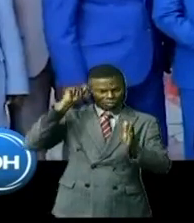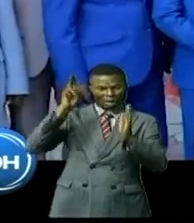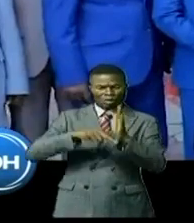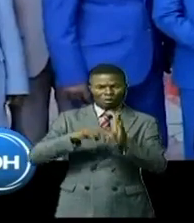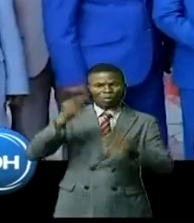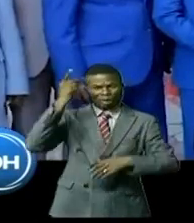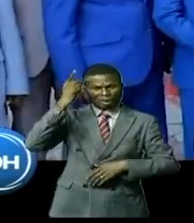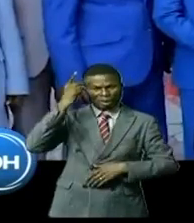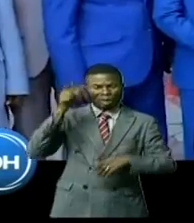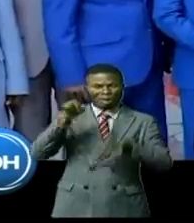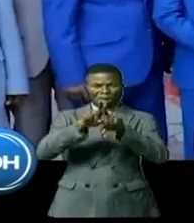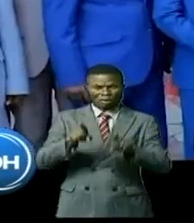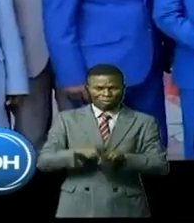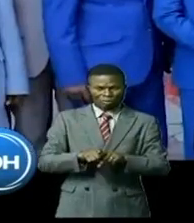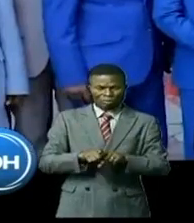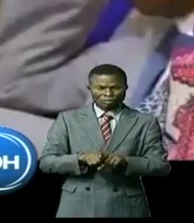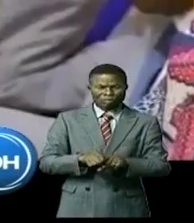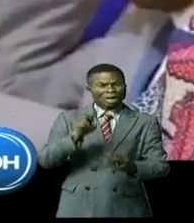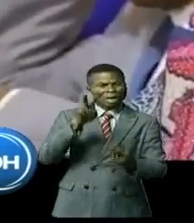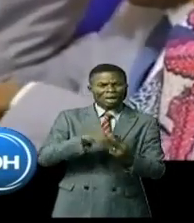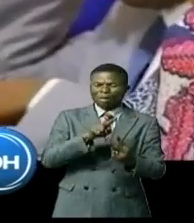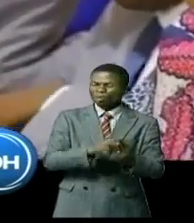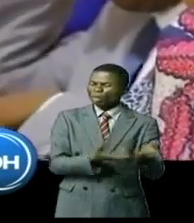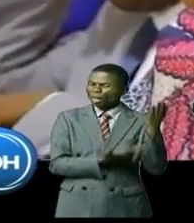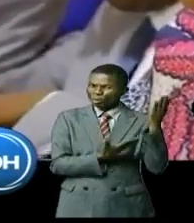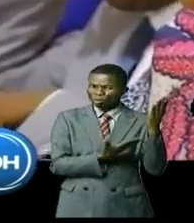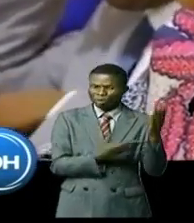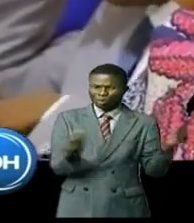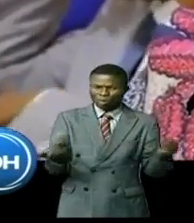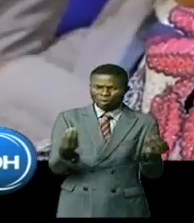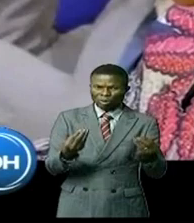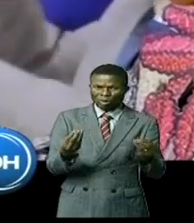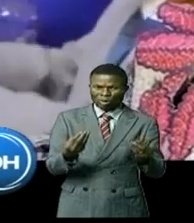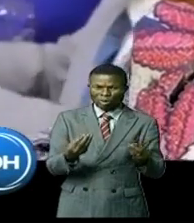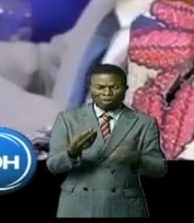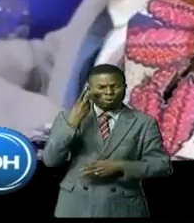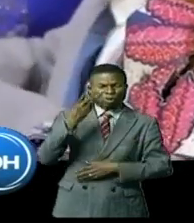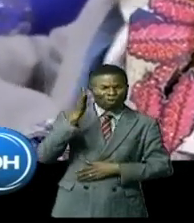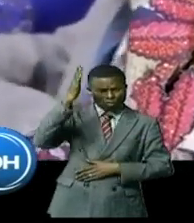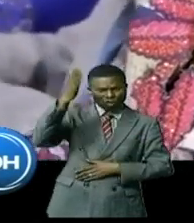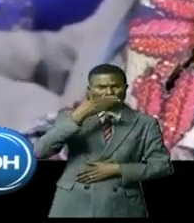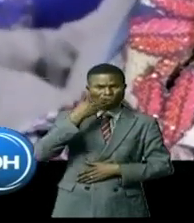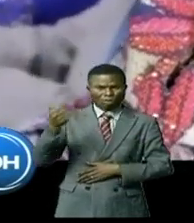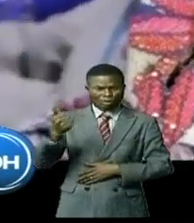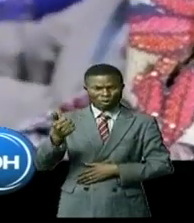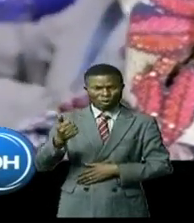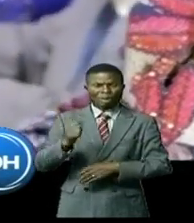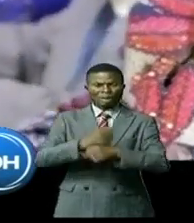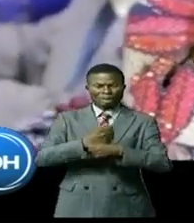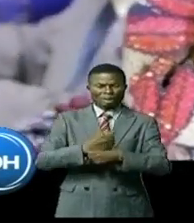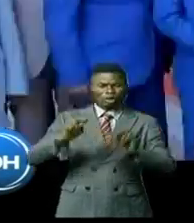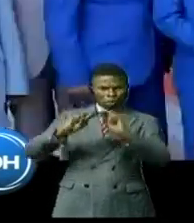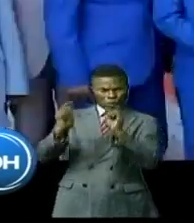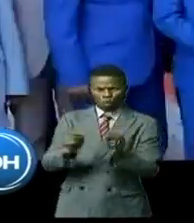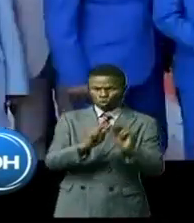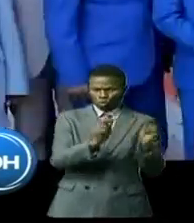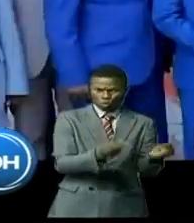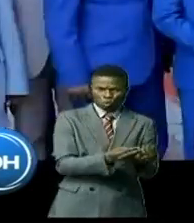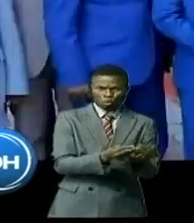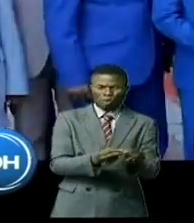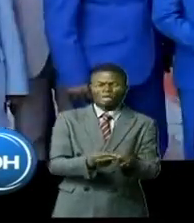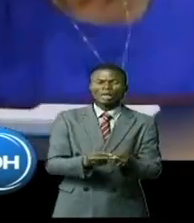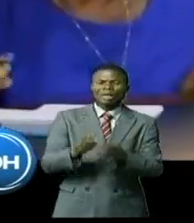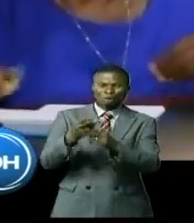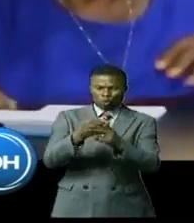national, et c'est une grande garantie, nous pensons bien. En fait, comme une perspective d'avenir, nous devons constituer des commissions dans nos entités qui